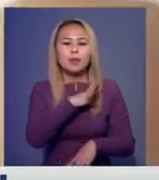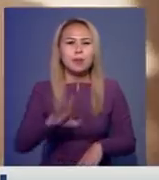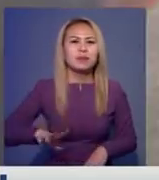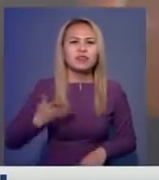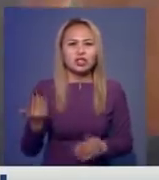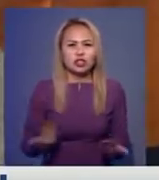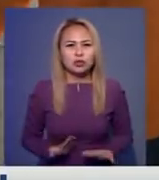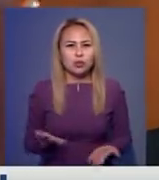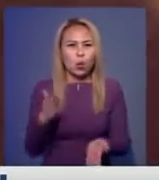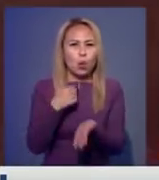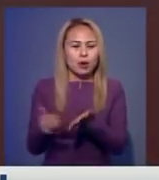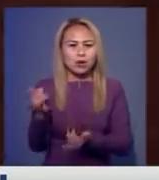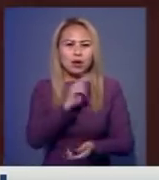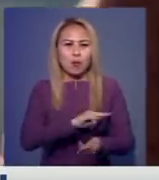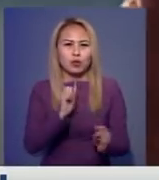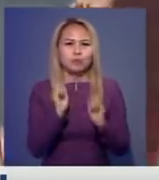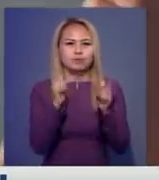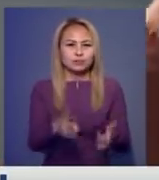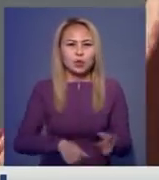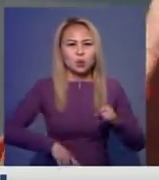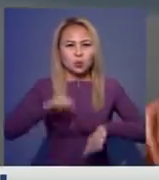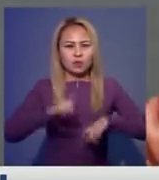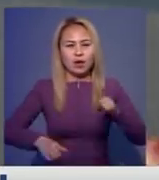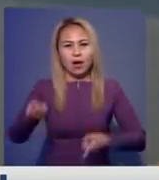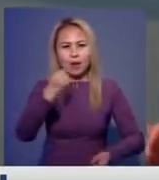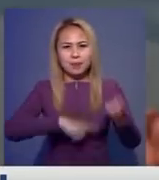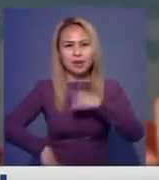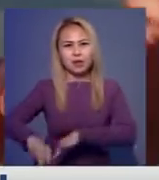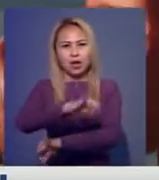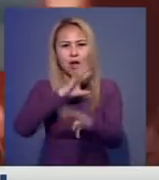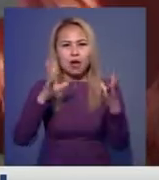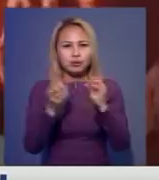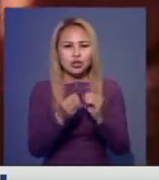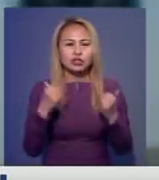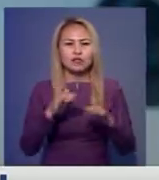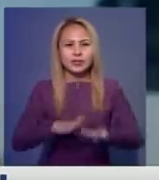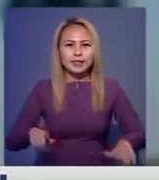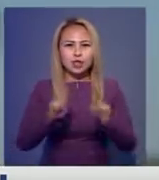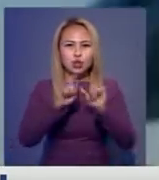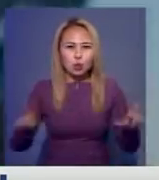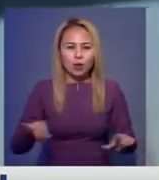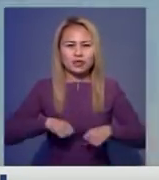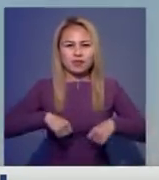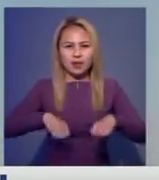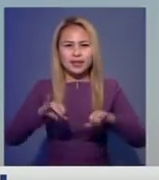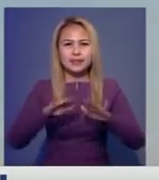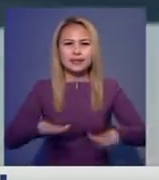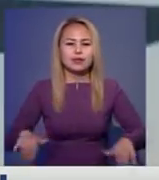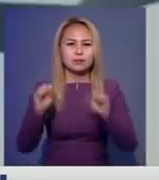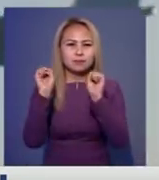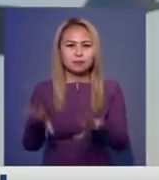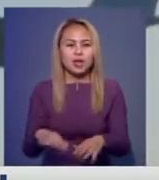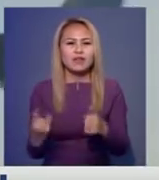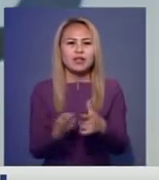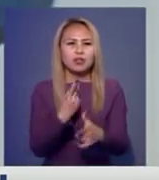өмірінен бас тартып жұмысқа орналасқан. Туыстармен қайта байланыс орнатқан. Балалар мектепке, балабақшаға барды. Сирияға